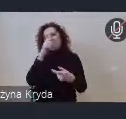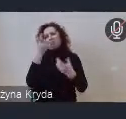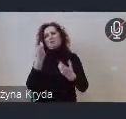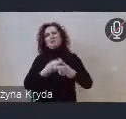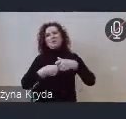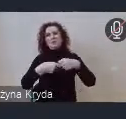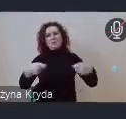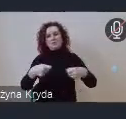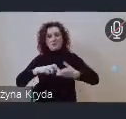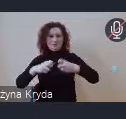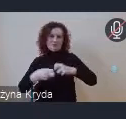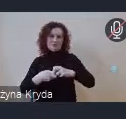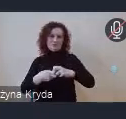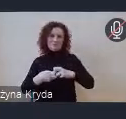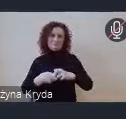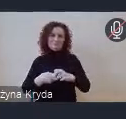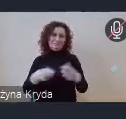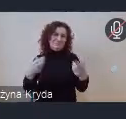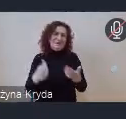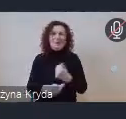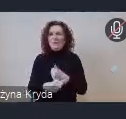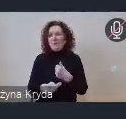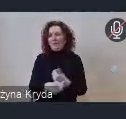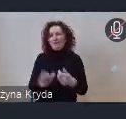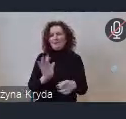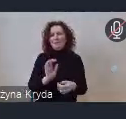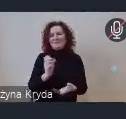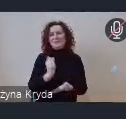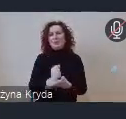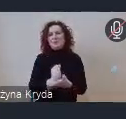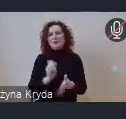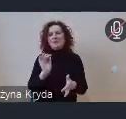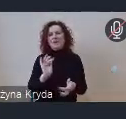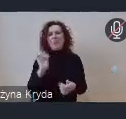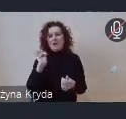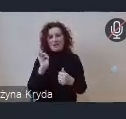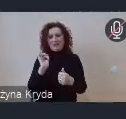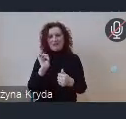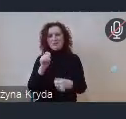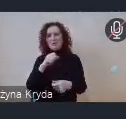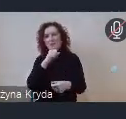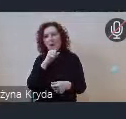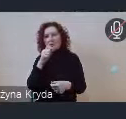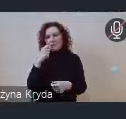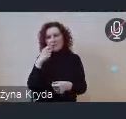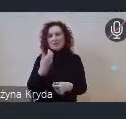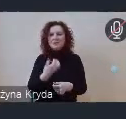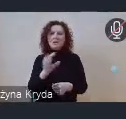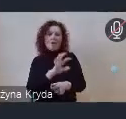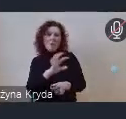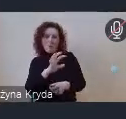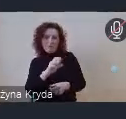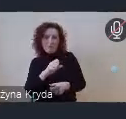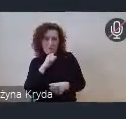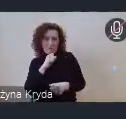dotyczy to jednak takiej Wiecie no my delikatnej kwestii No to że dziadek chce to babcia Chcę pooglądać wnuczka nikt nie dyskutuje